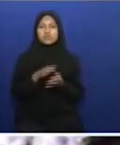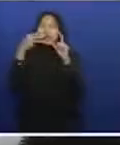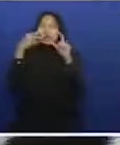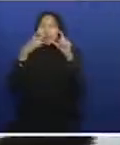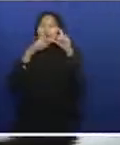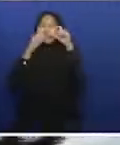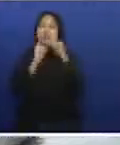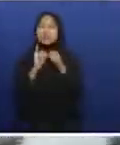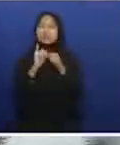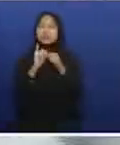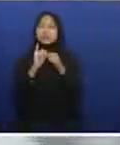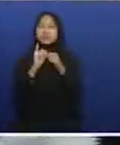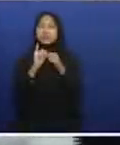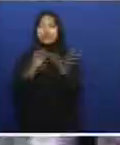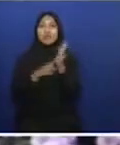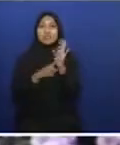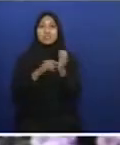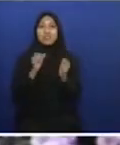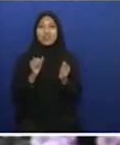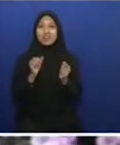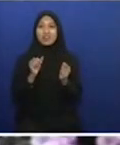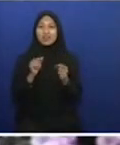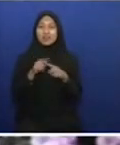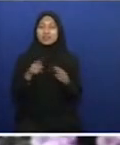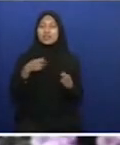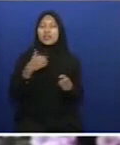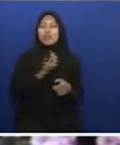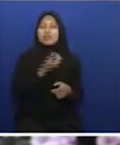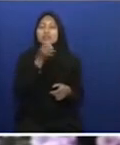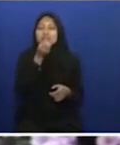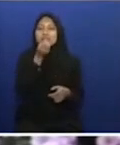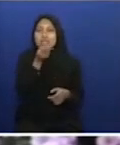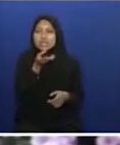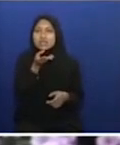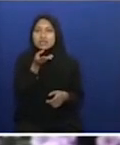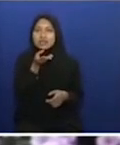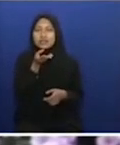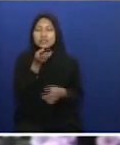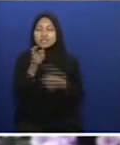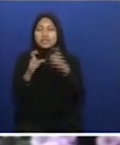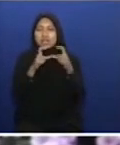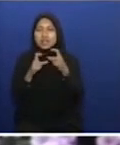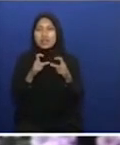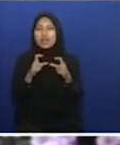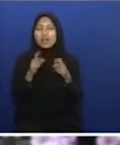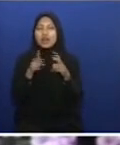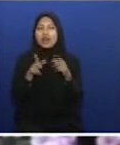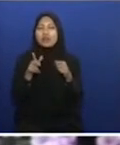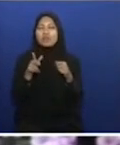titel mahasiswa itu. Saya ingin menceritakan sedikit. Saya kebetulan